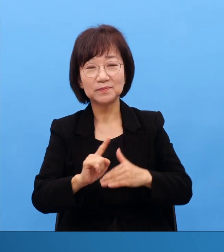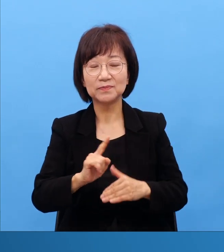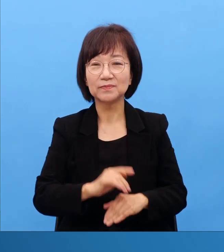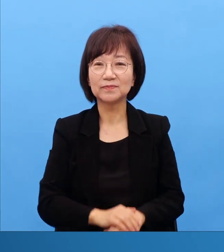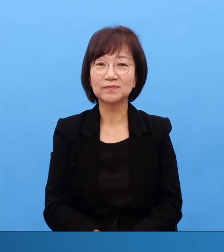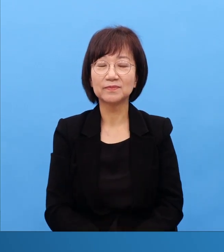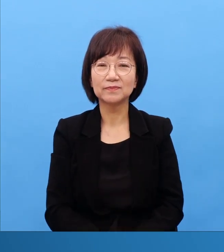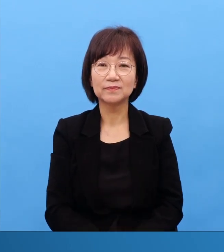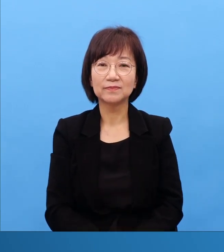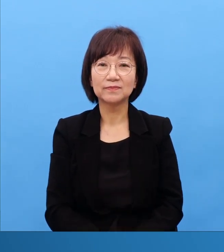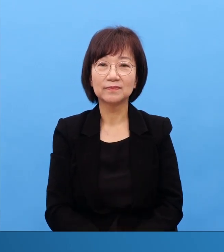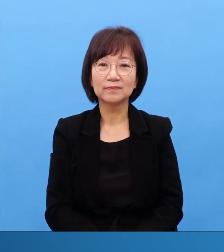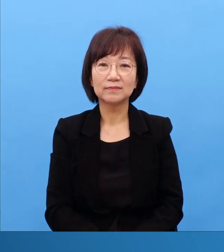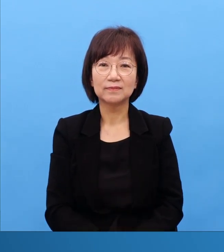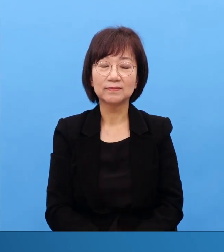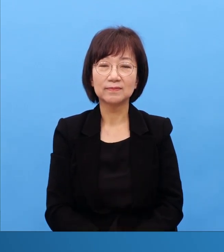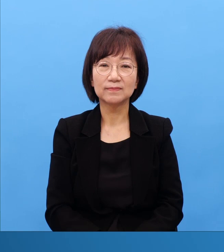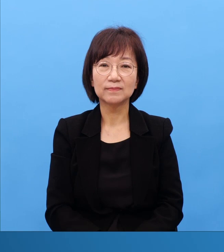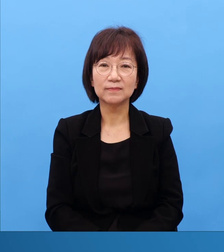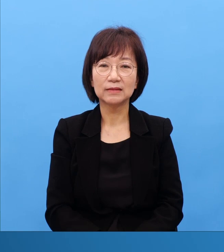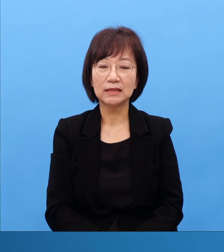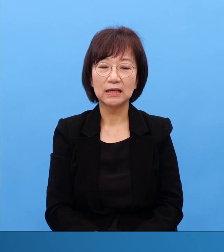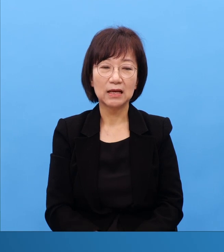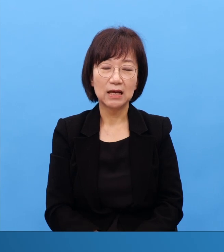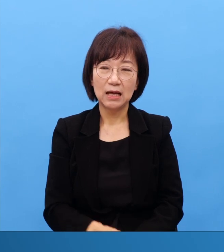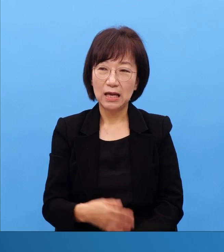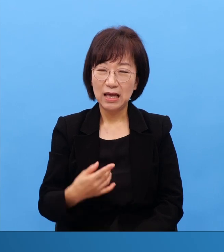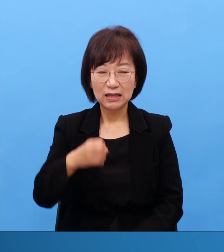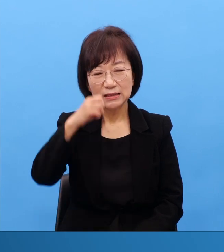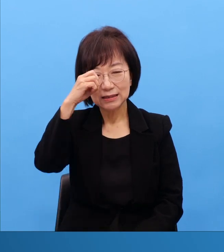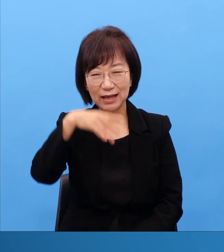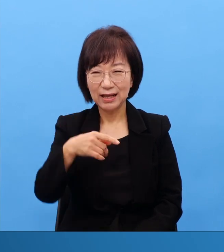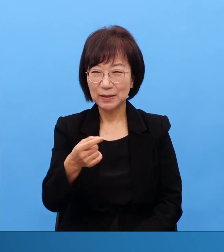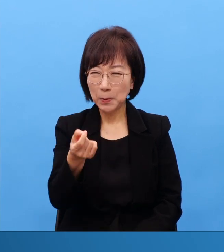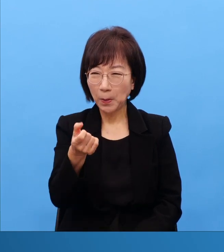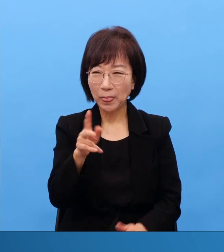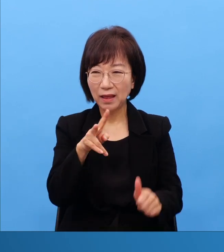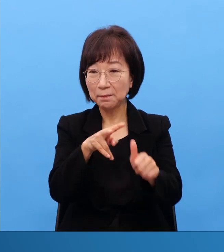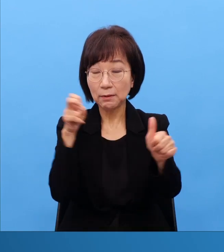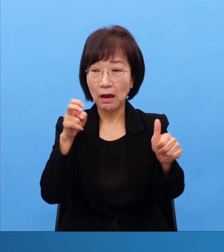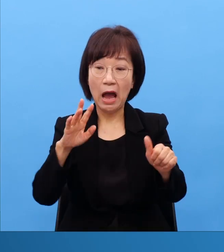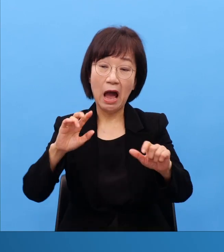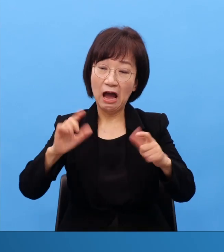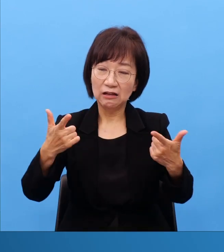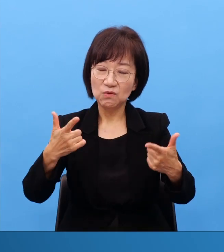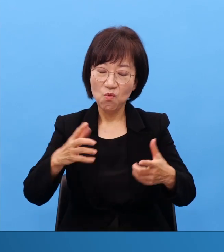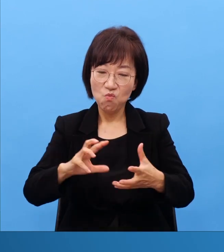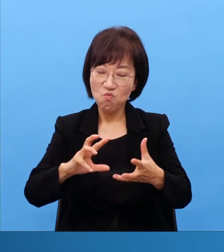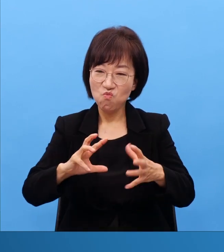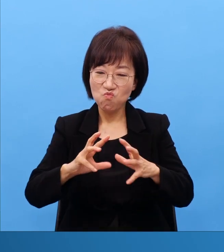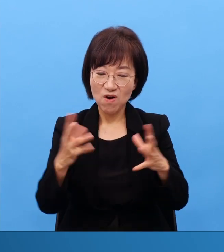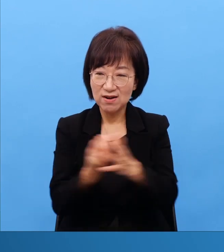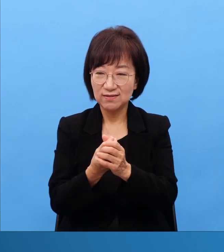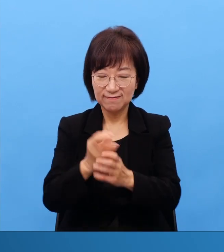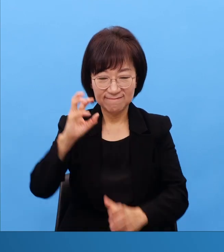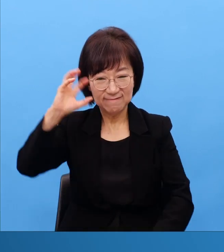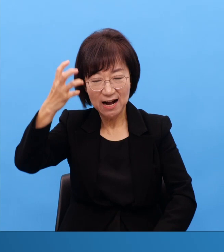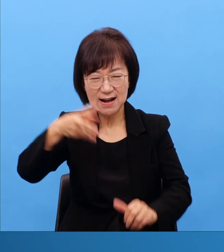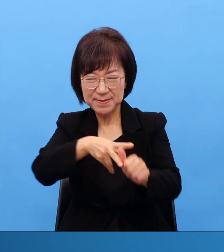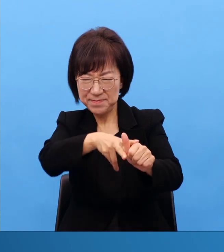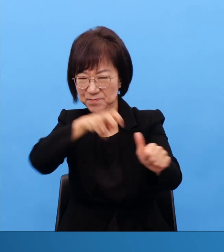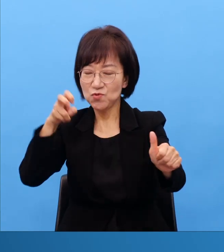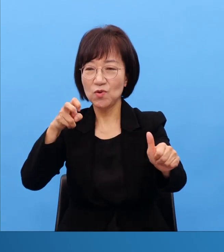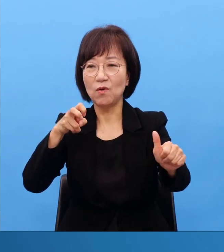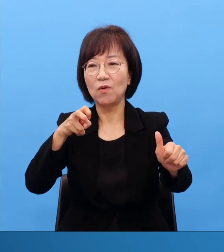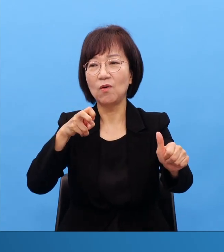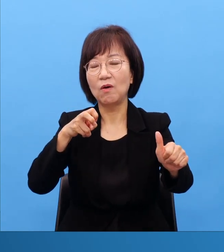with us. 미움 정도가 아닙니다. 광기를 받는 거예요. It wasn't just hatred. They had strict very severe enmity with Jesus. 이게